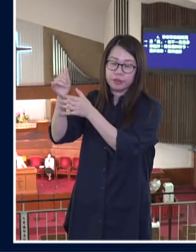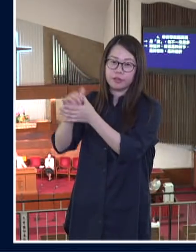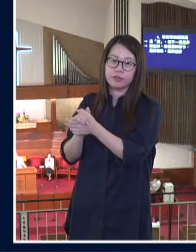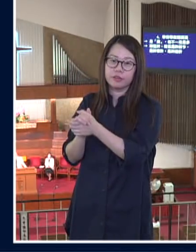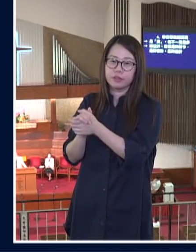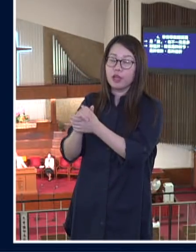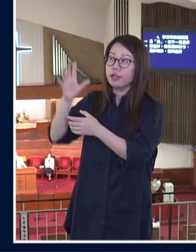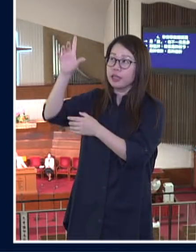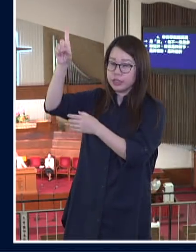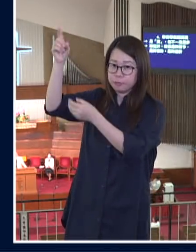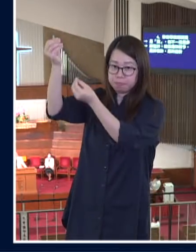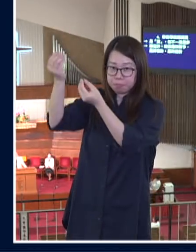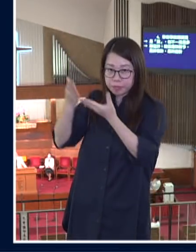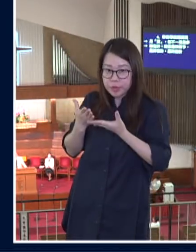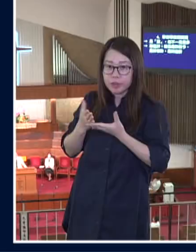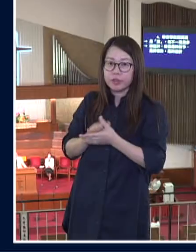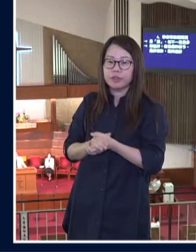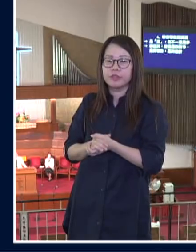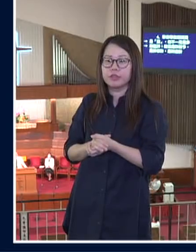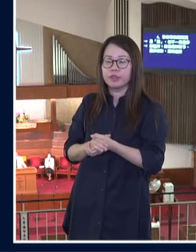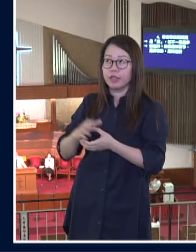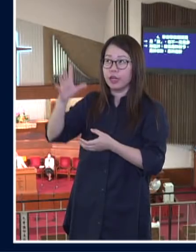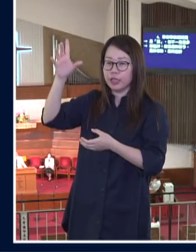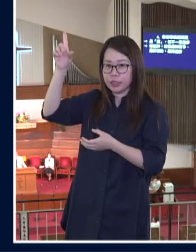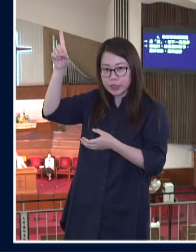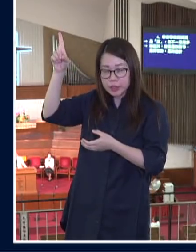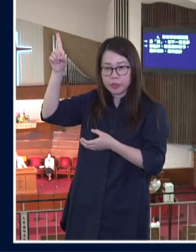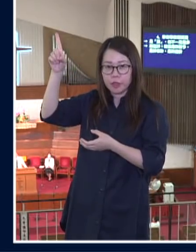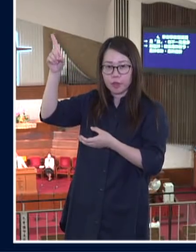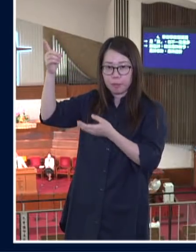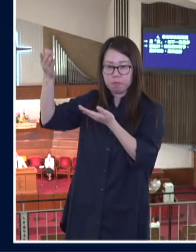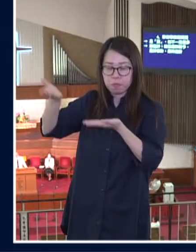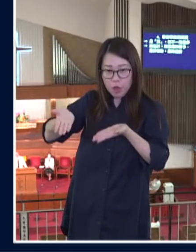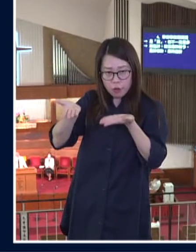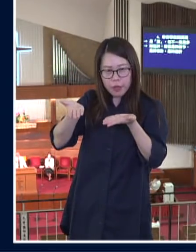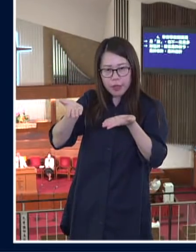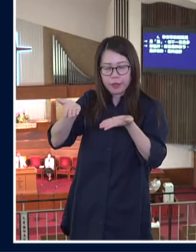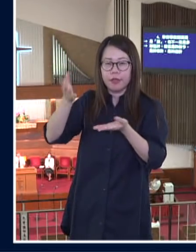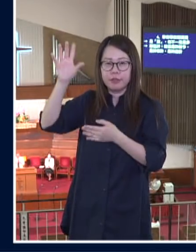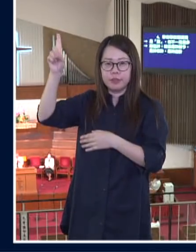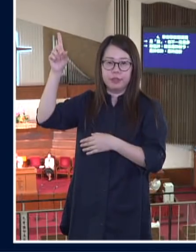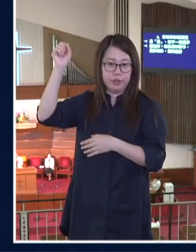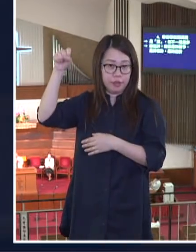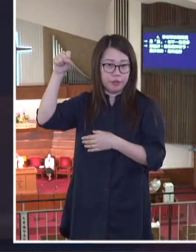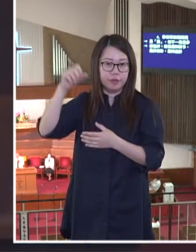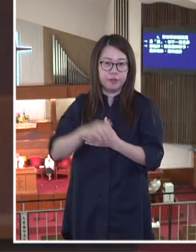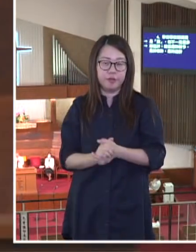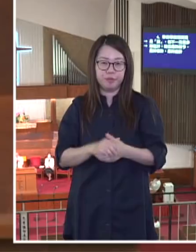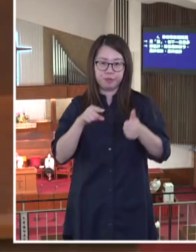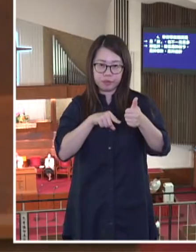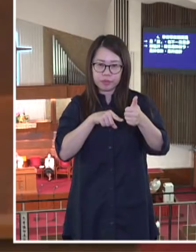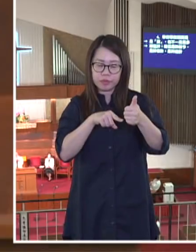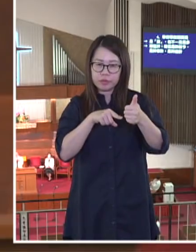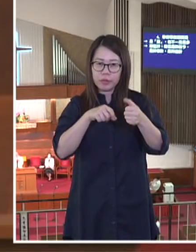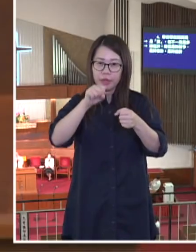的，他也相信是神容许的，是神的应许。从迦南身上的跟从